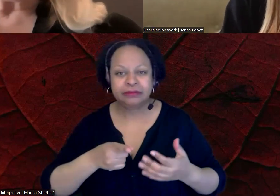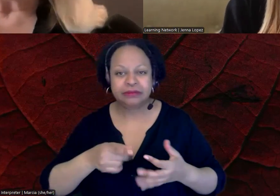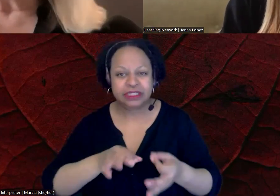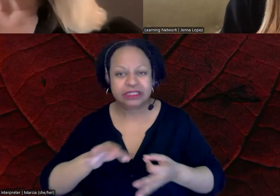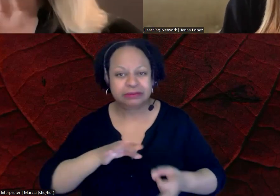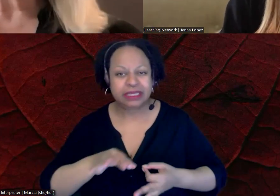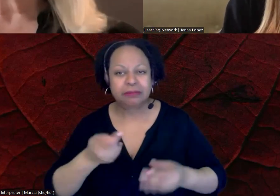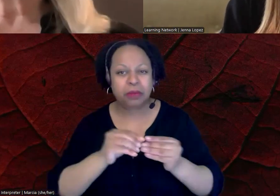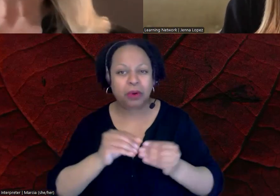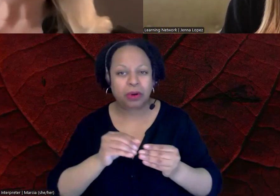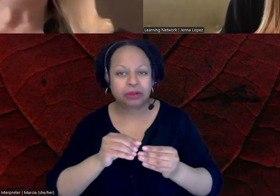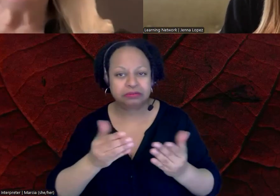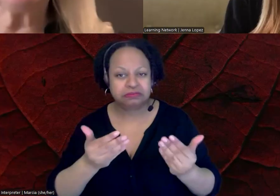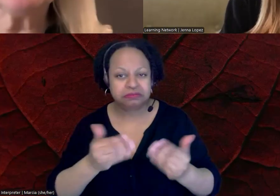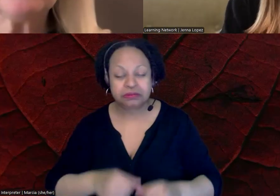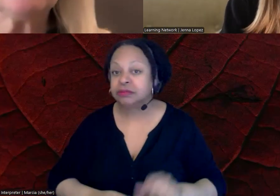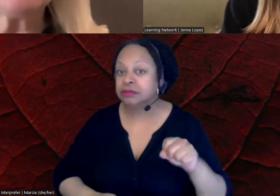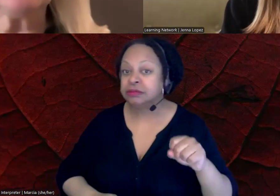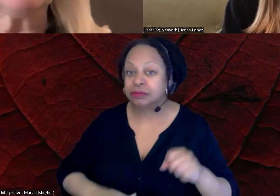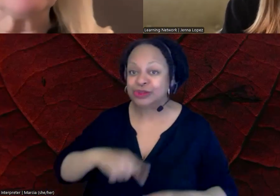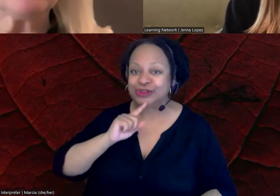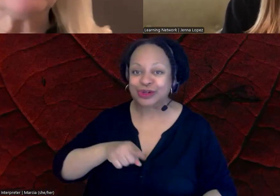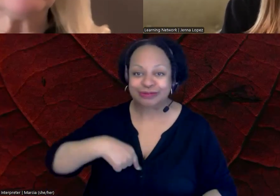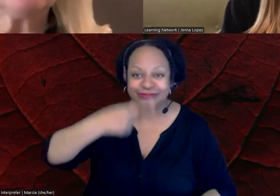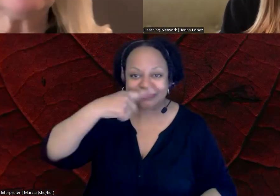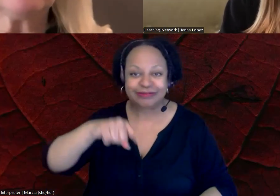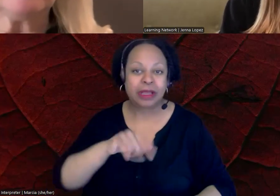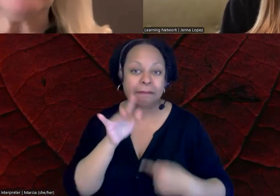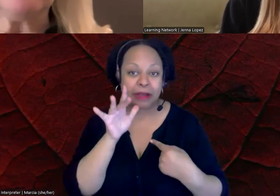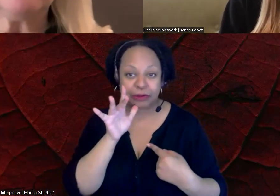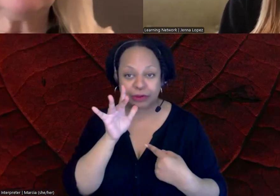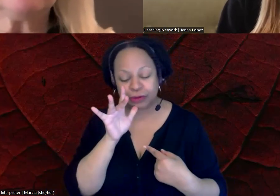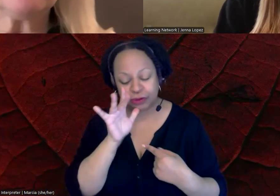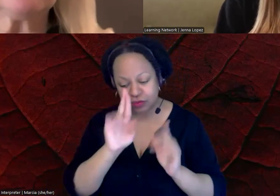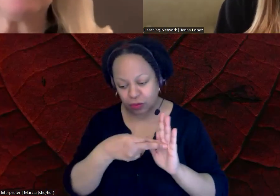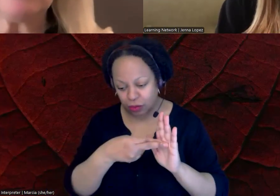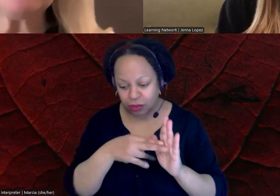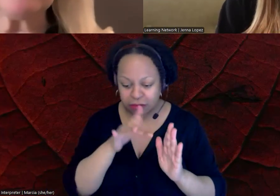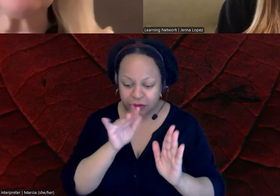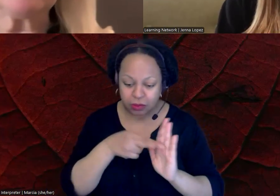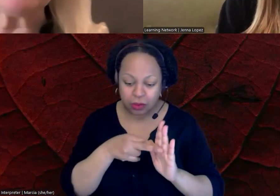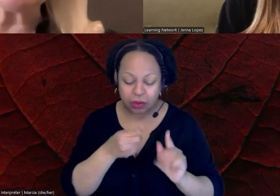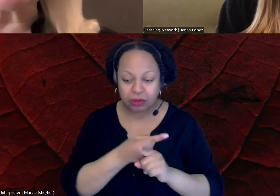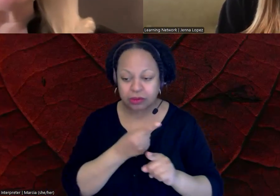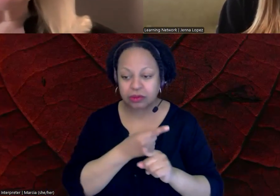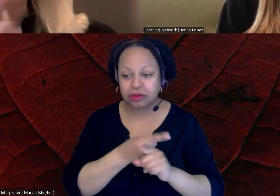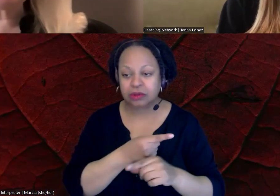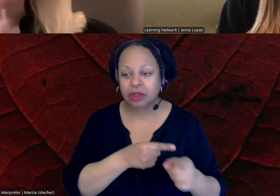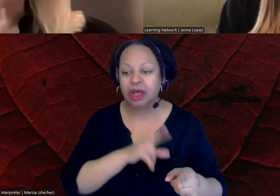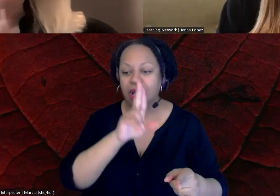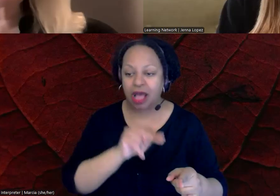d'être mauvaise mère? Qu'est-ce que vous voulez dire par ça? J'ai travaillé sur le maternage,